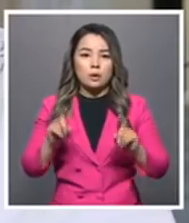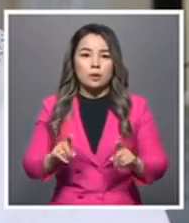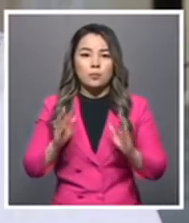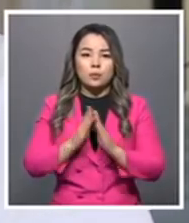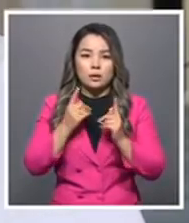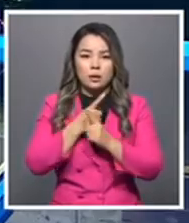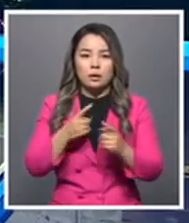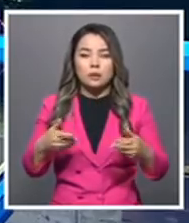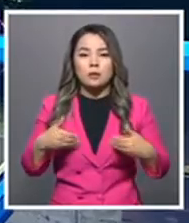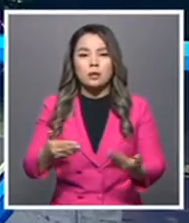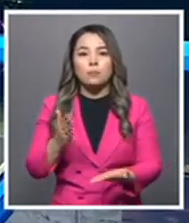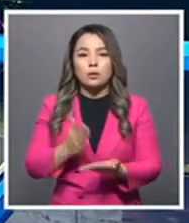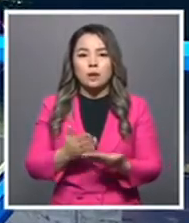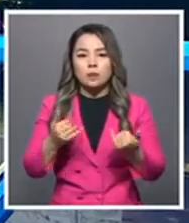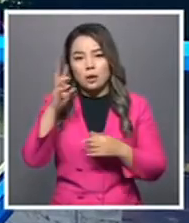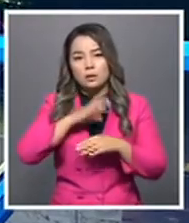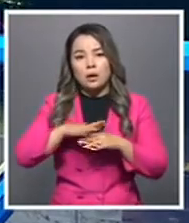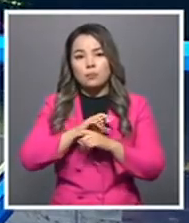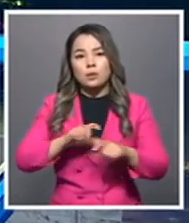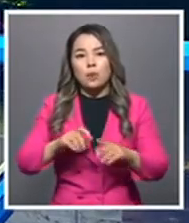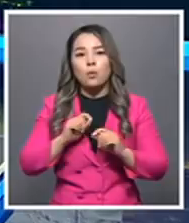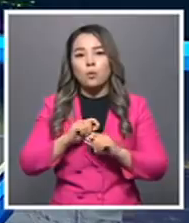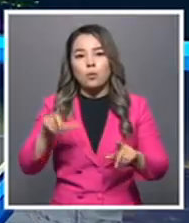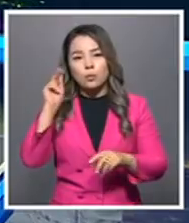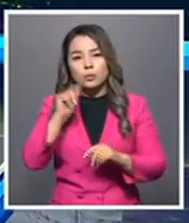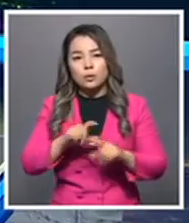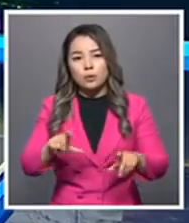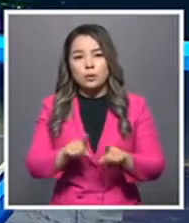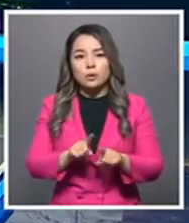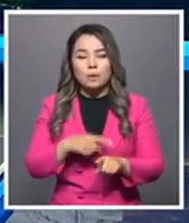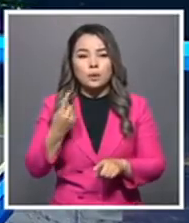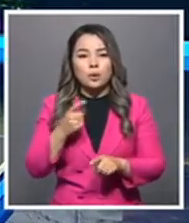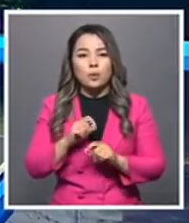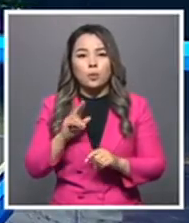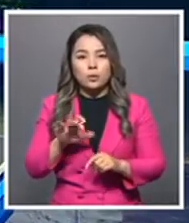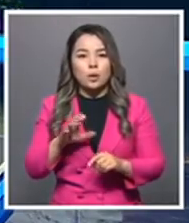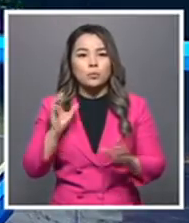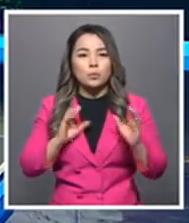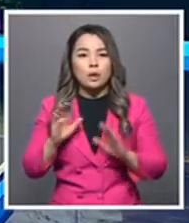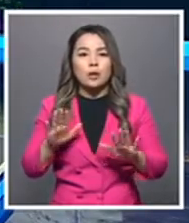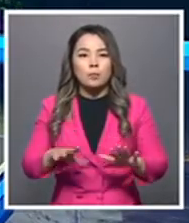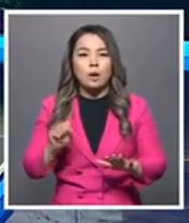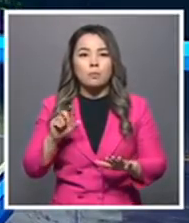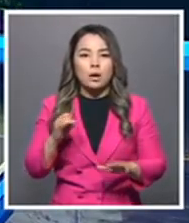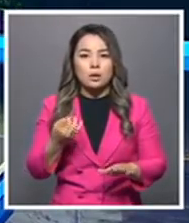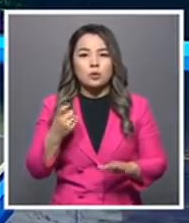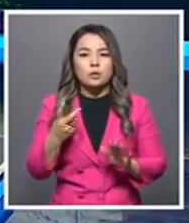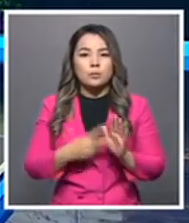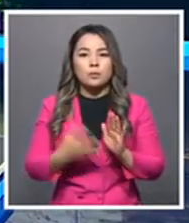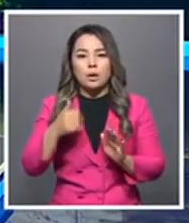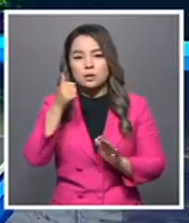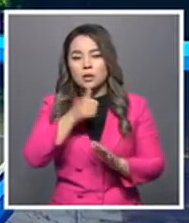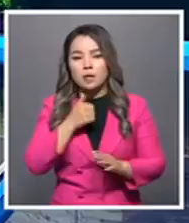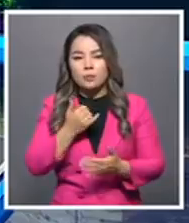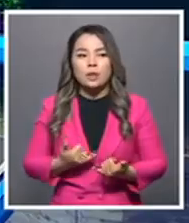береміз. Елімізде мектеп оқушылары мен жоғары оқу орындарының бірінші курс студенттері үшін Абайдың 175 жылдығына орай